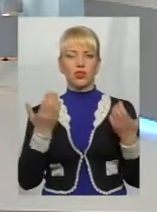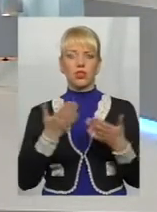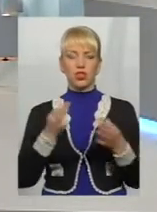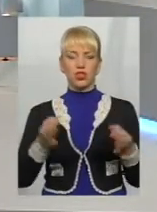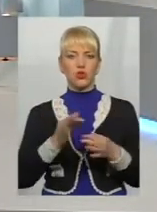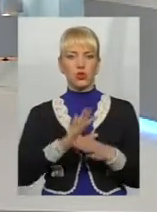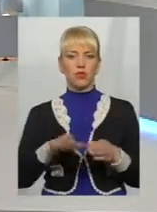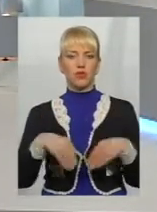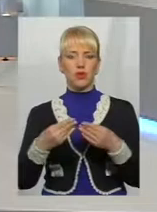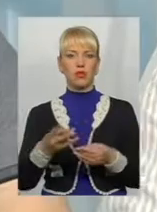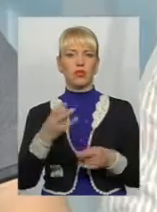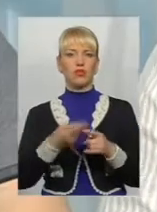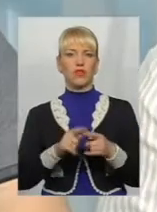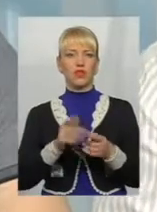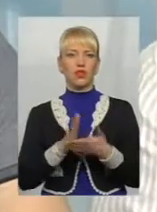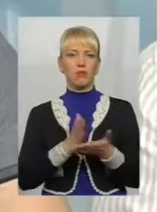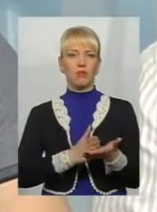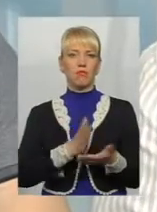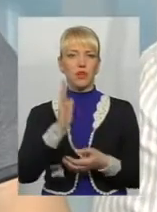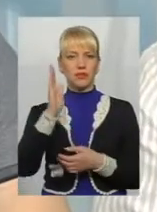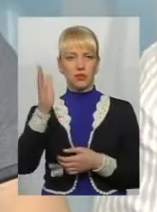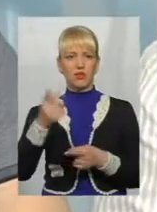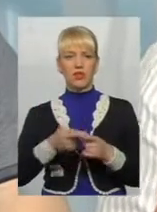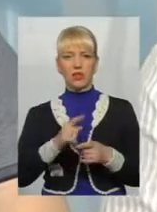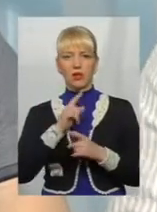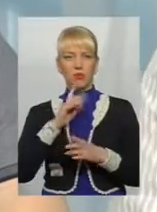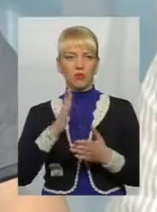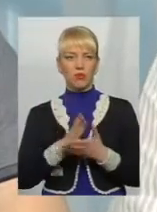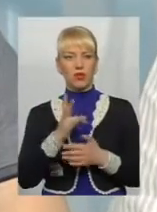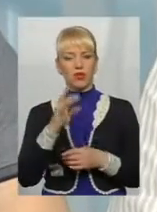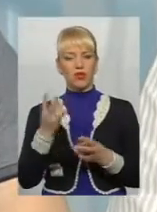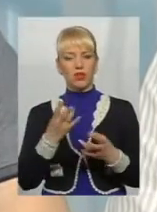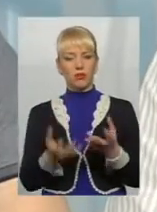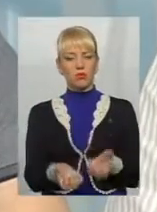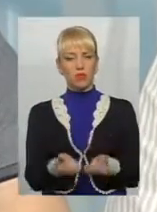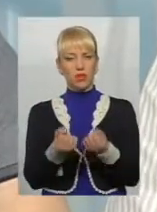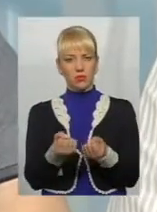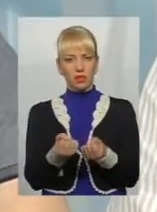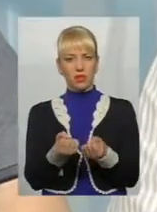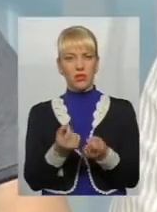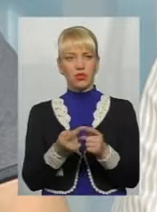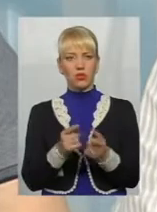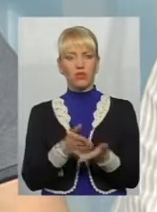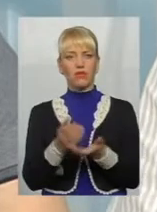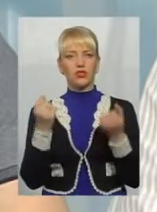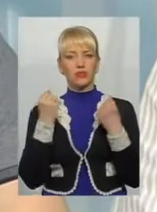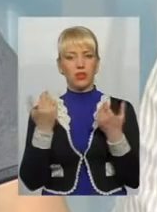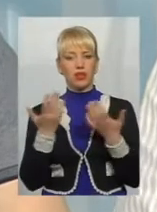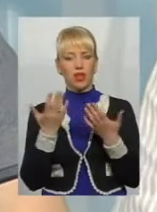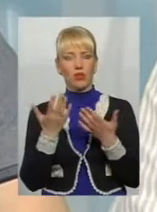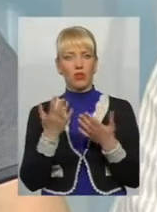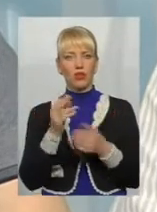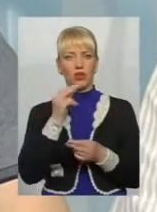але він перспективний, да, то ми його не будемо мати. А з іншої сторони, треба підтримувати той вид спорту, в якому у нас найкраще, ну,